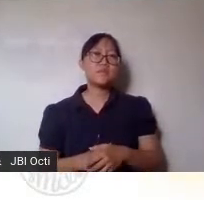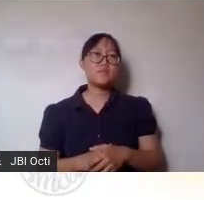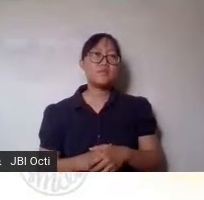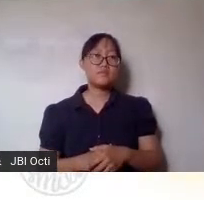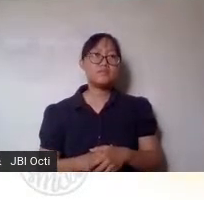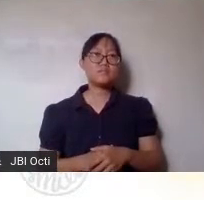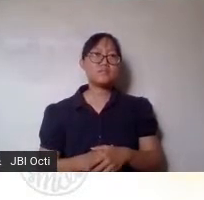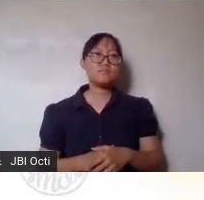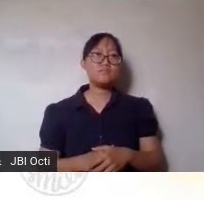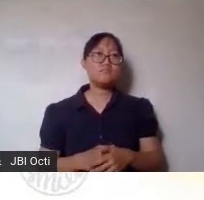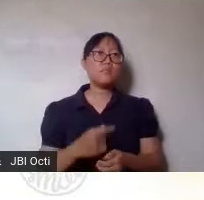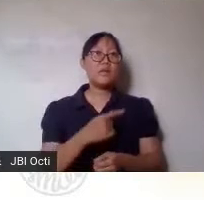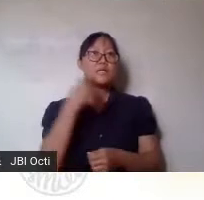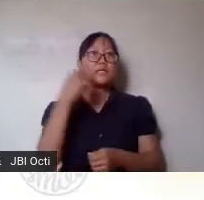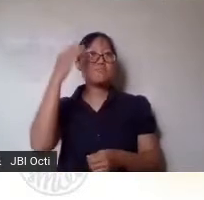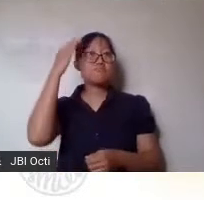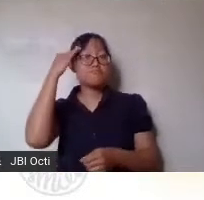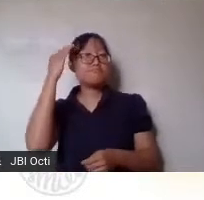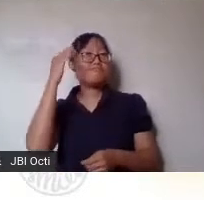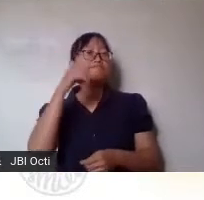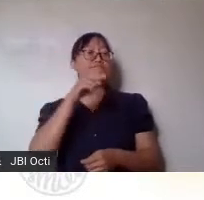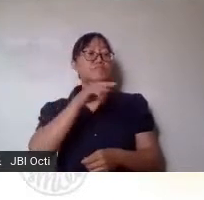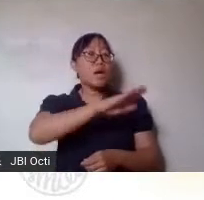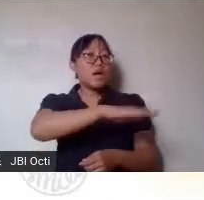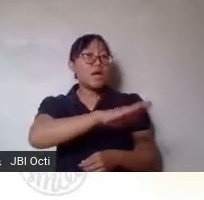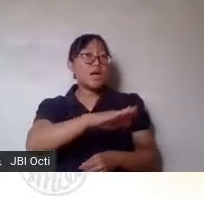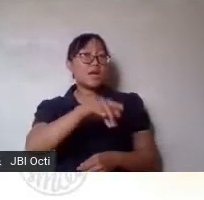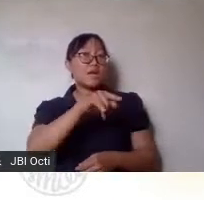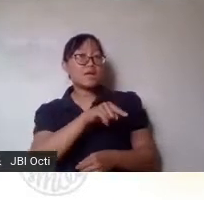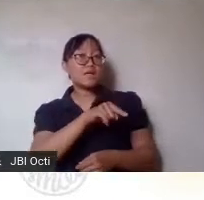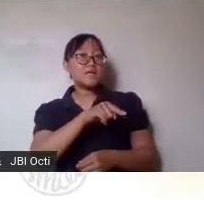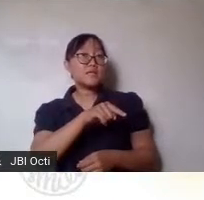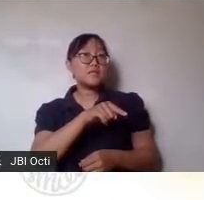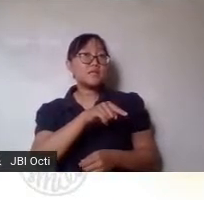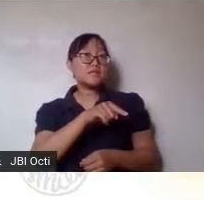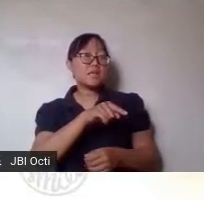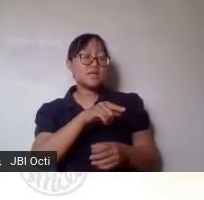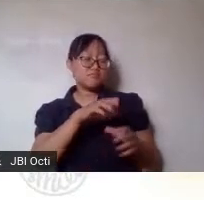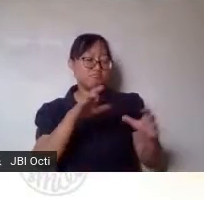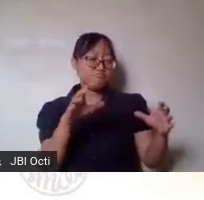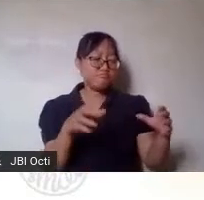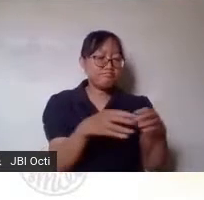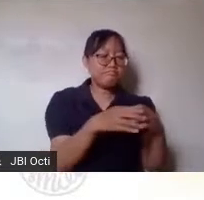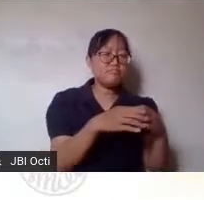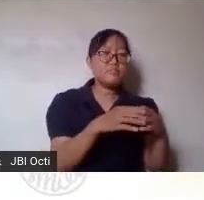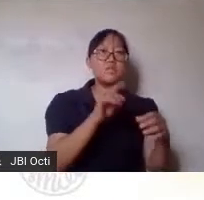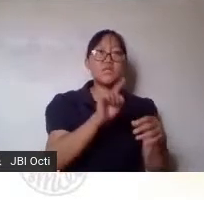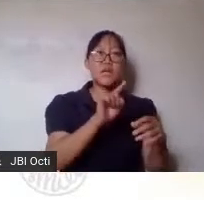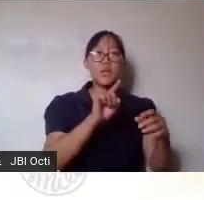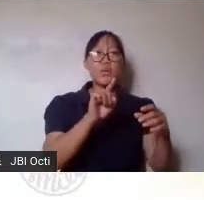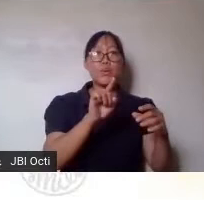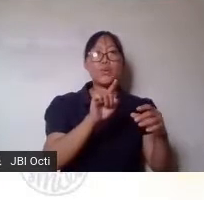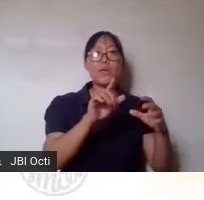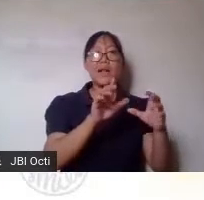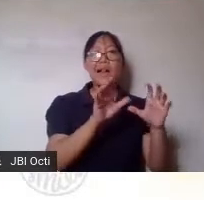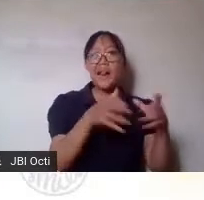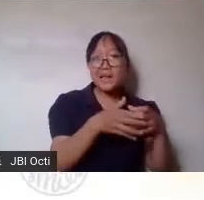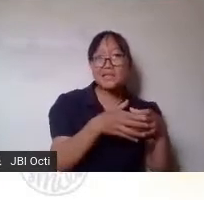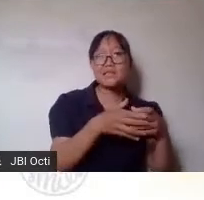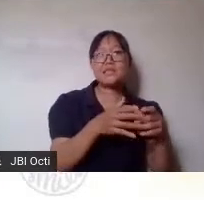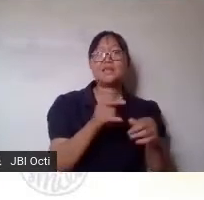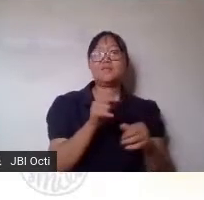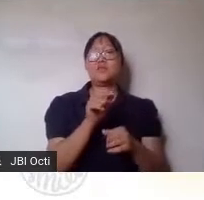kemudian akhirnya berada dalam satu kelas, berada dalam satu sekolah, ya sementara ini kalau kita